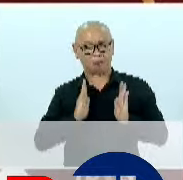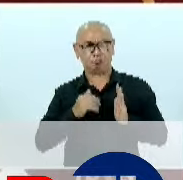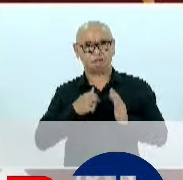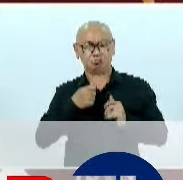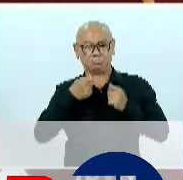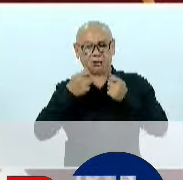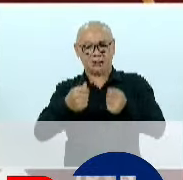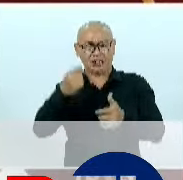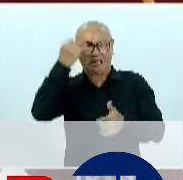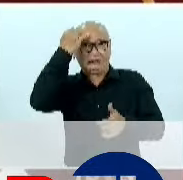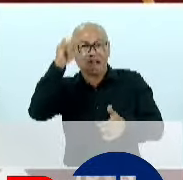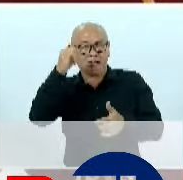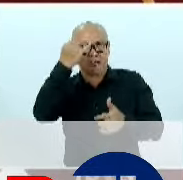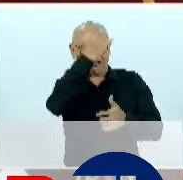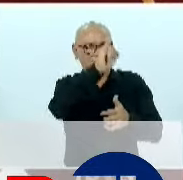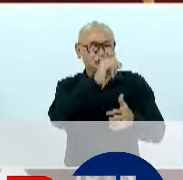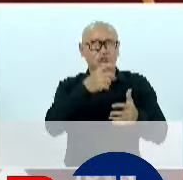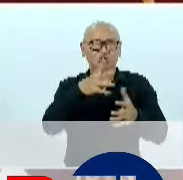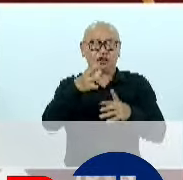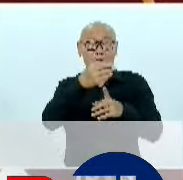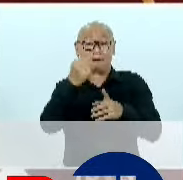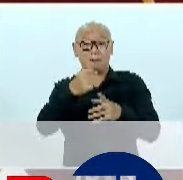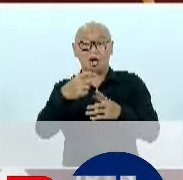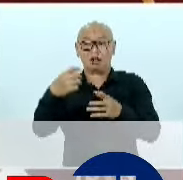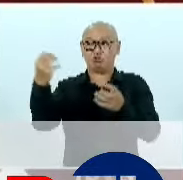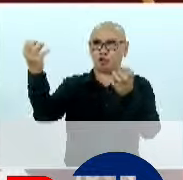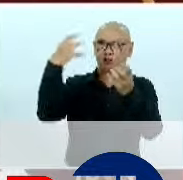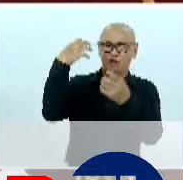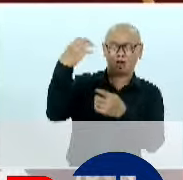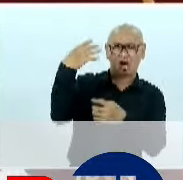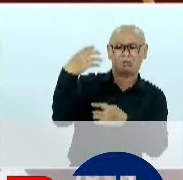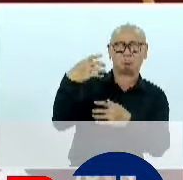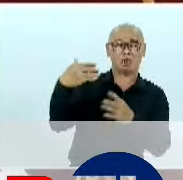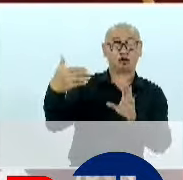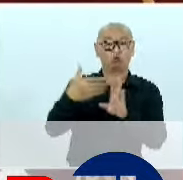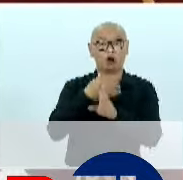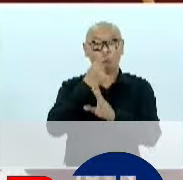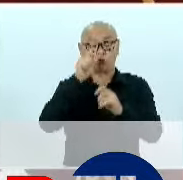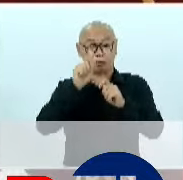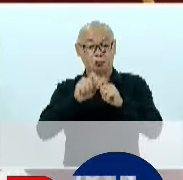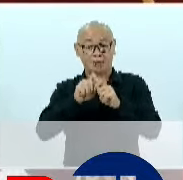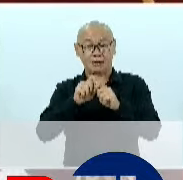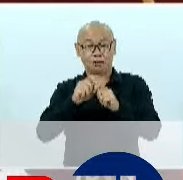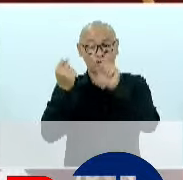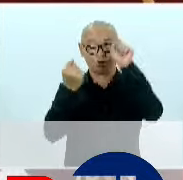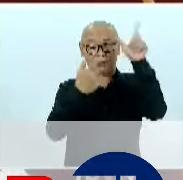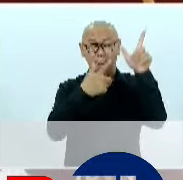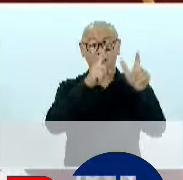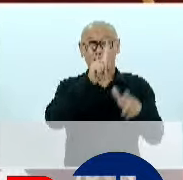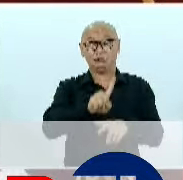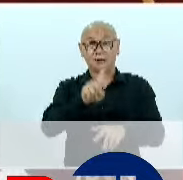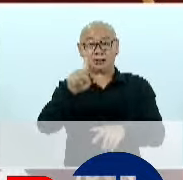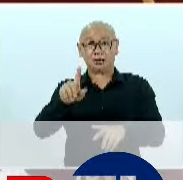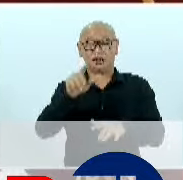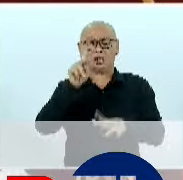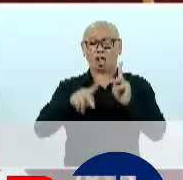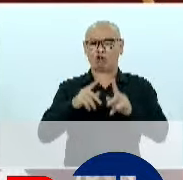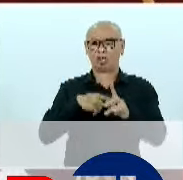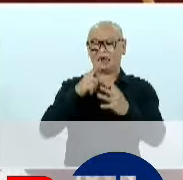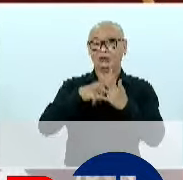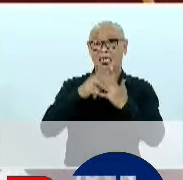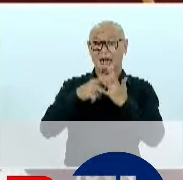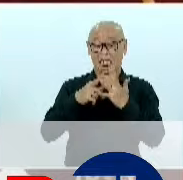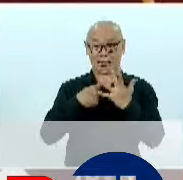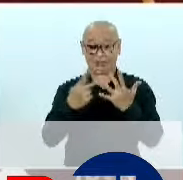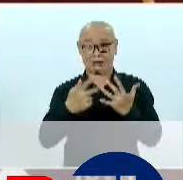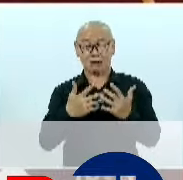juga siap untuk menerima kritikan masukan untuk perbaikan konsep masing-masing apabila di antara